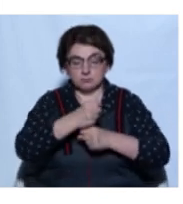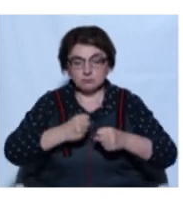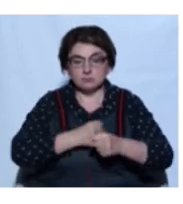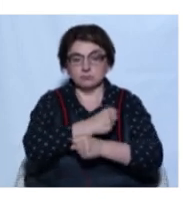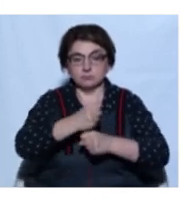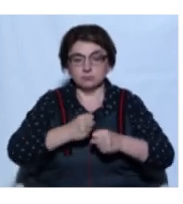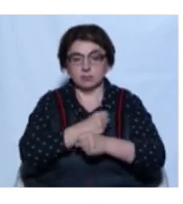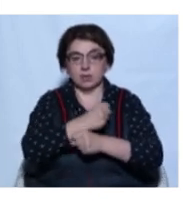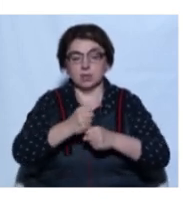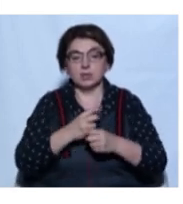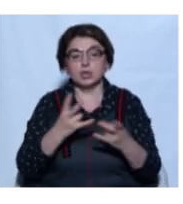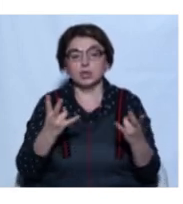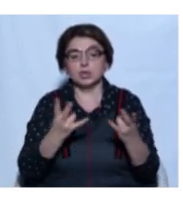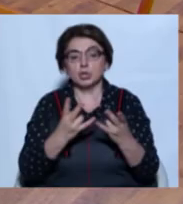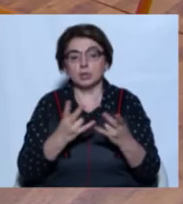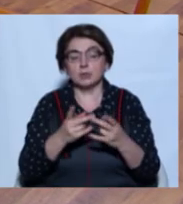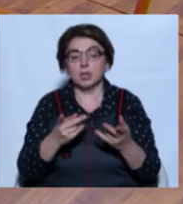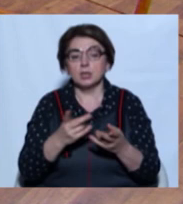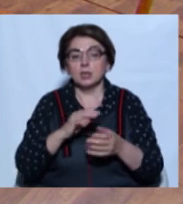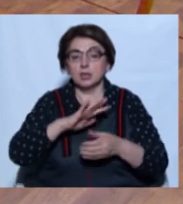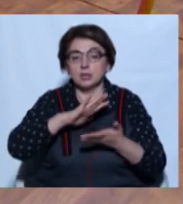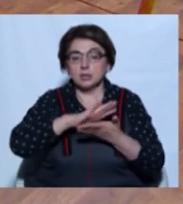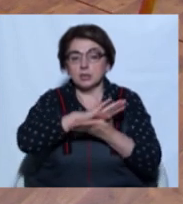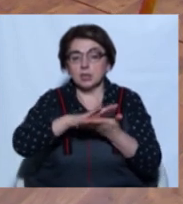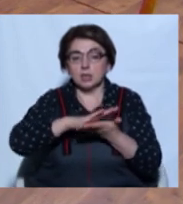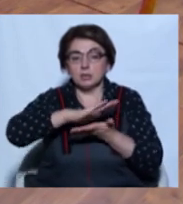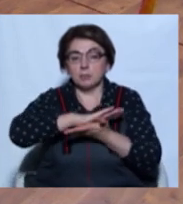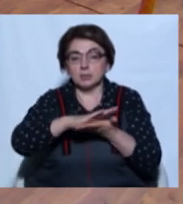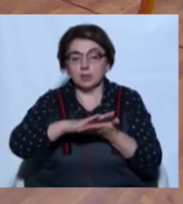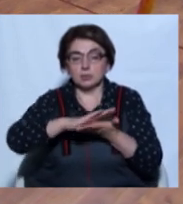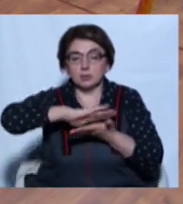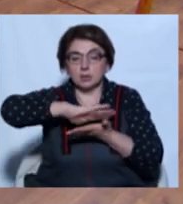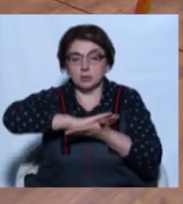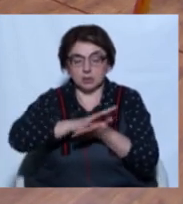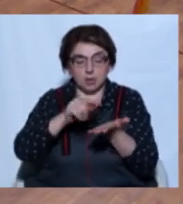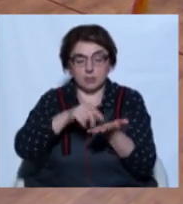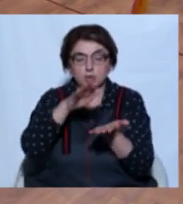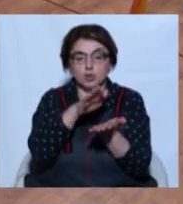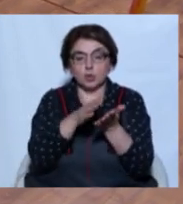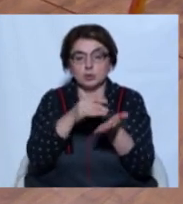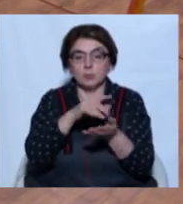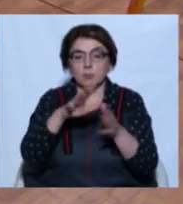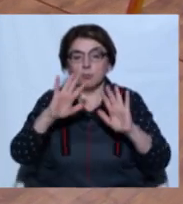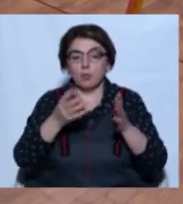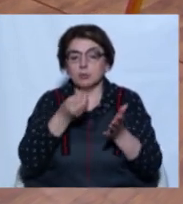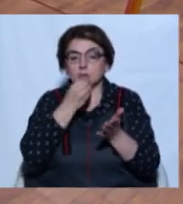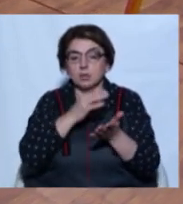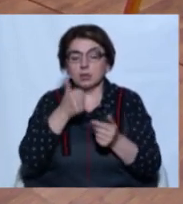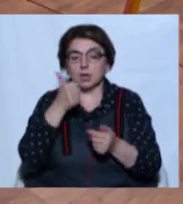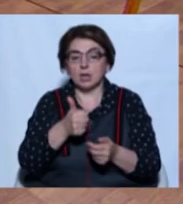ესეთი მოძრაობა სჭირდება და საჭიროა, რომ ზედაპირი ბრტყელი ჰქონდეს, რომ მათ შორის მოხვედრილი საკვები კარგად